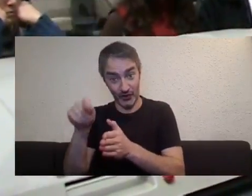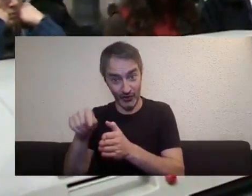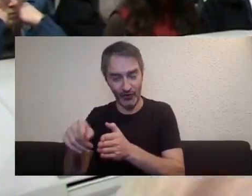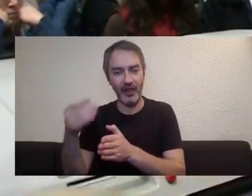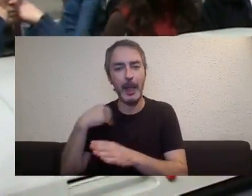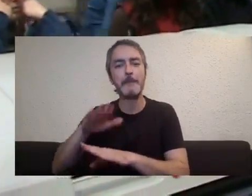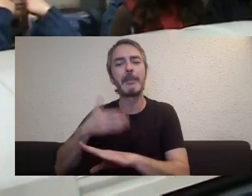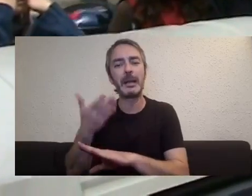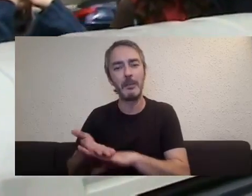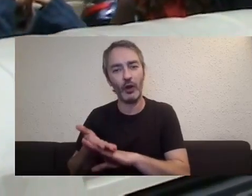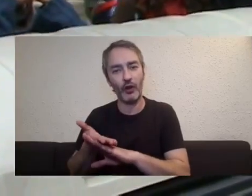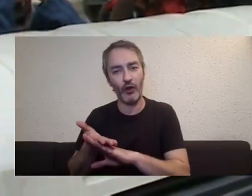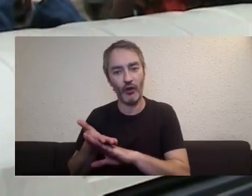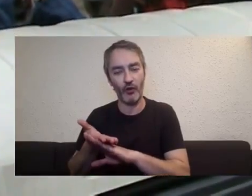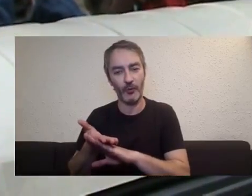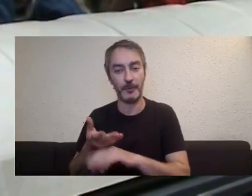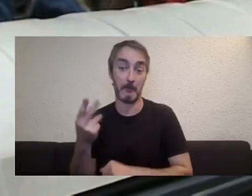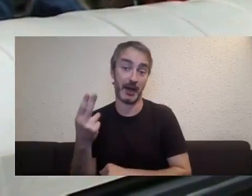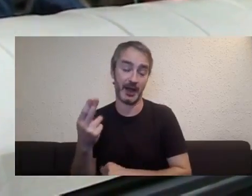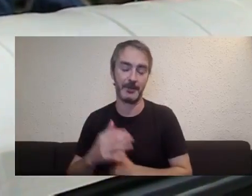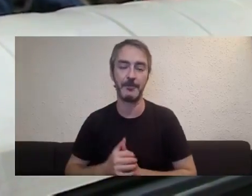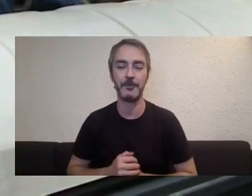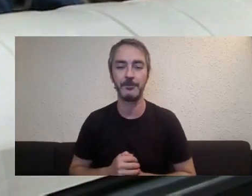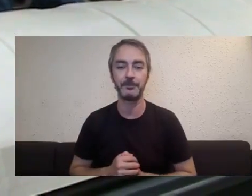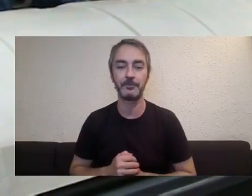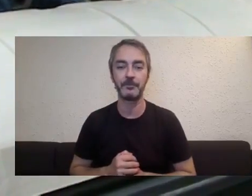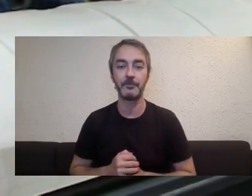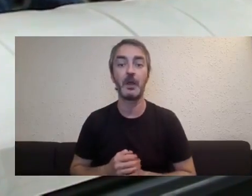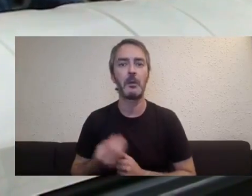més, hi havia un matrimoni que estava buscant